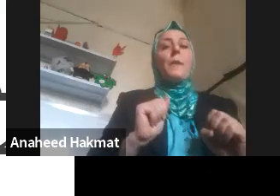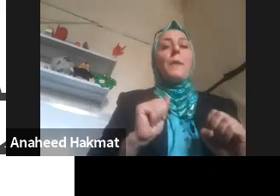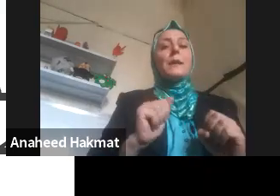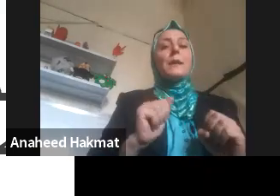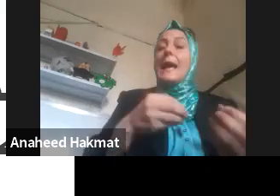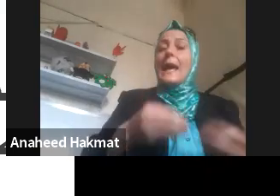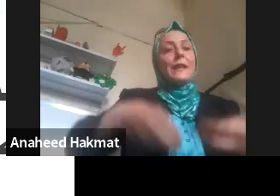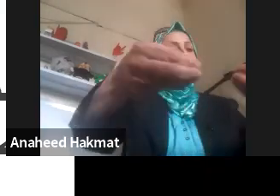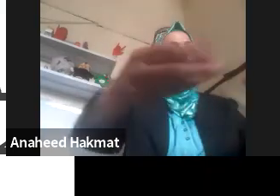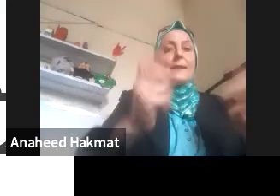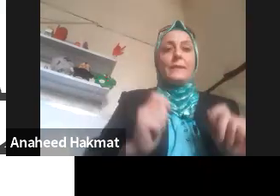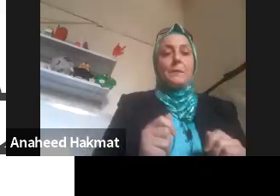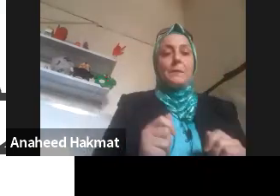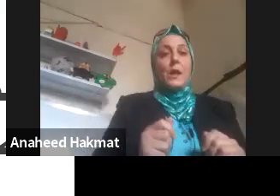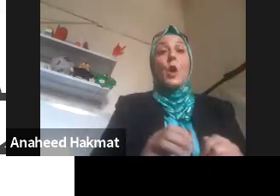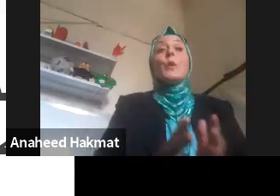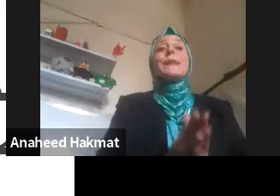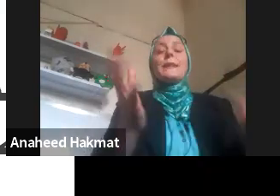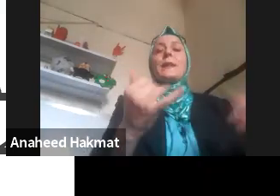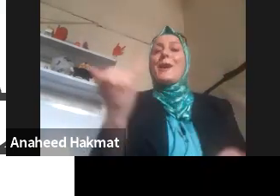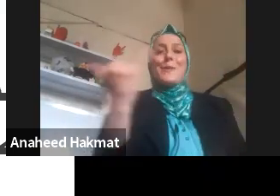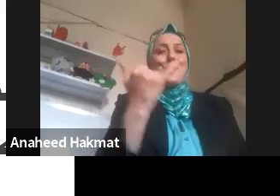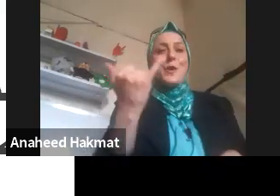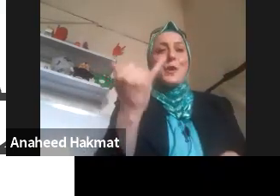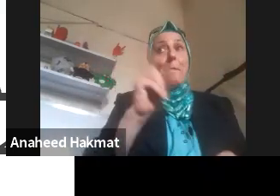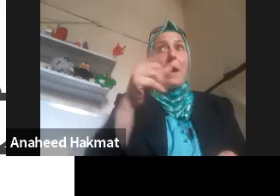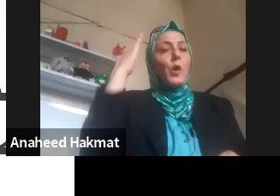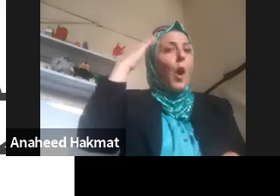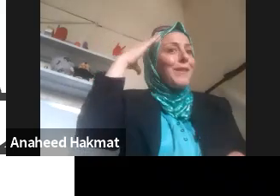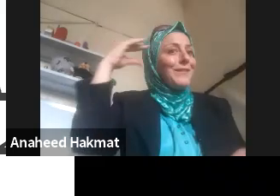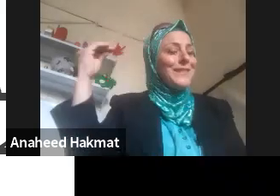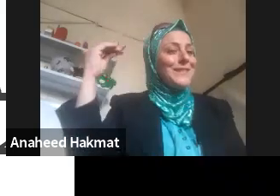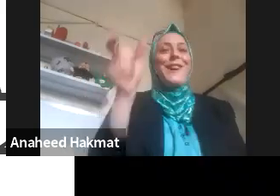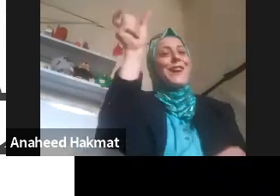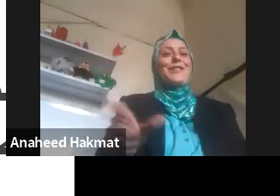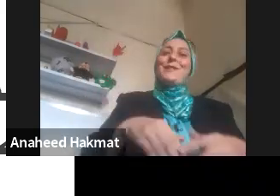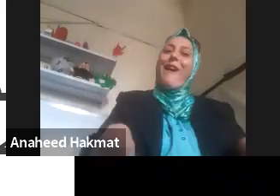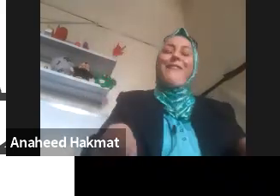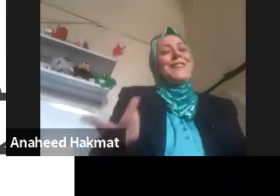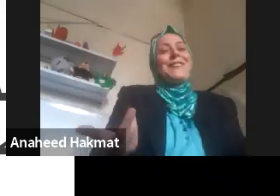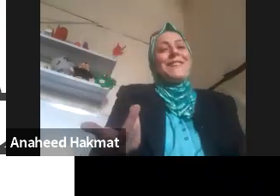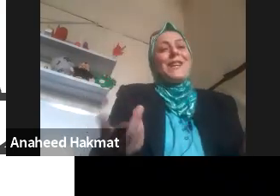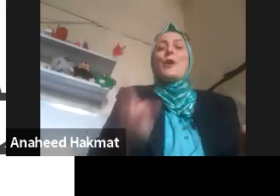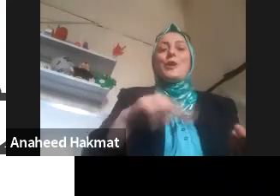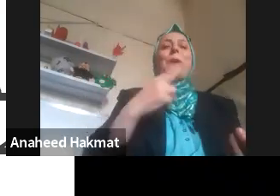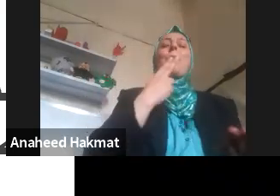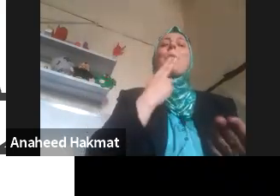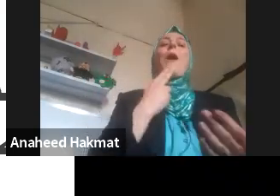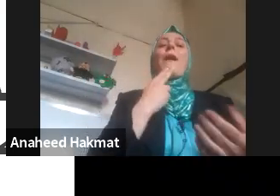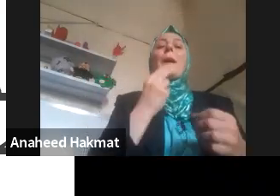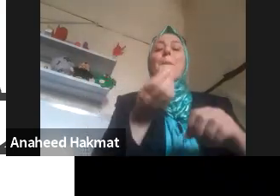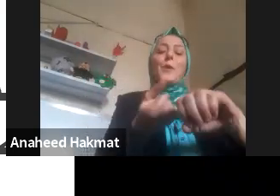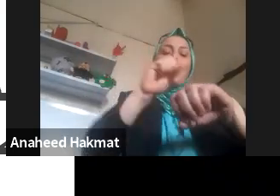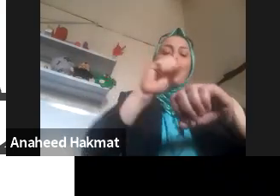ذوي الإعاقة وكيف نتأكد إنه نعقم أي مواد مساندة مساعدة لهم حسب الأشياء اللي بيستخدموها